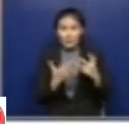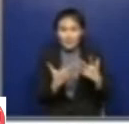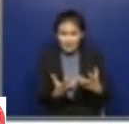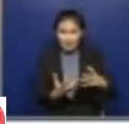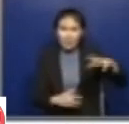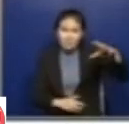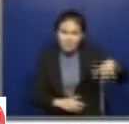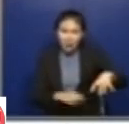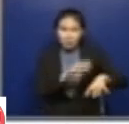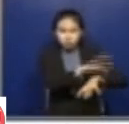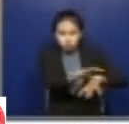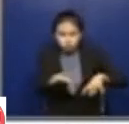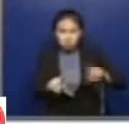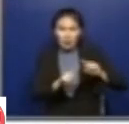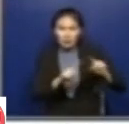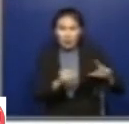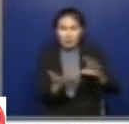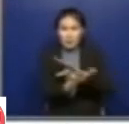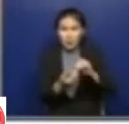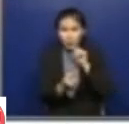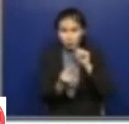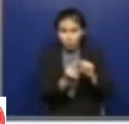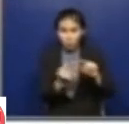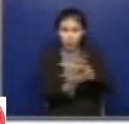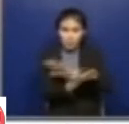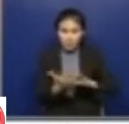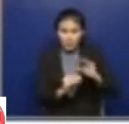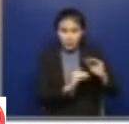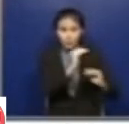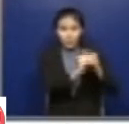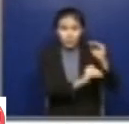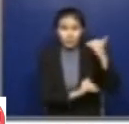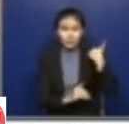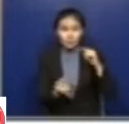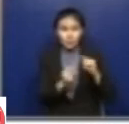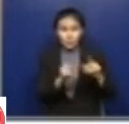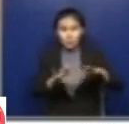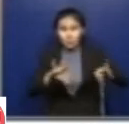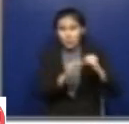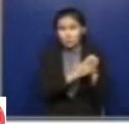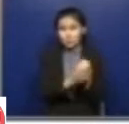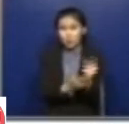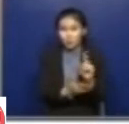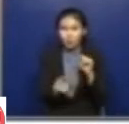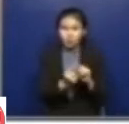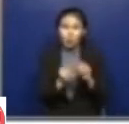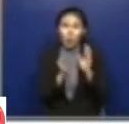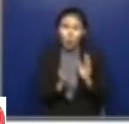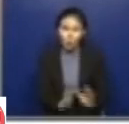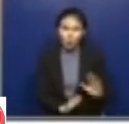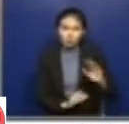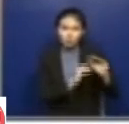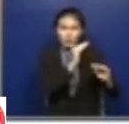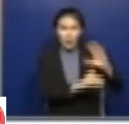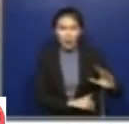นาประเทศที่สำคัญสำหรับประเทศที่กำลังพัฒนาในการยกรายได้1คือการพัฒนาทรัพยากรมนุษย์